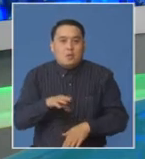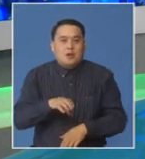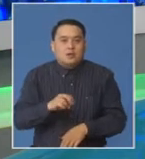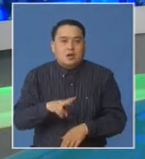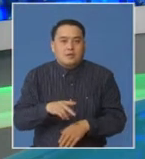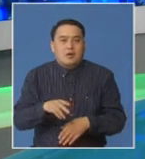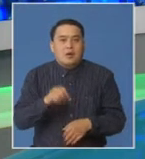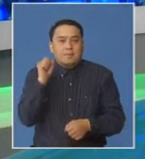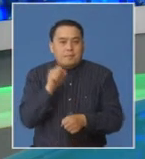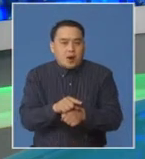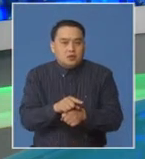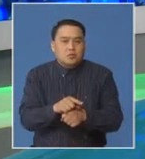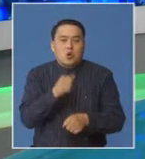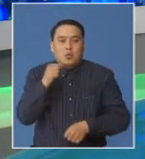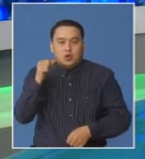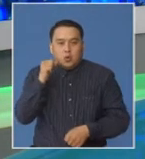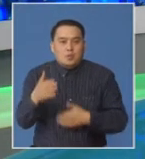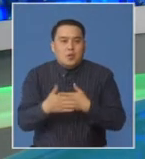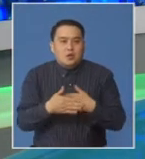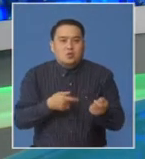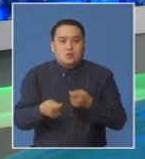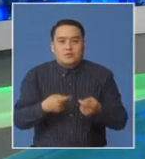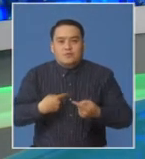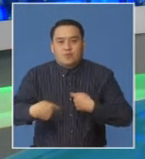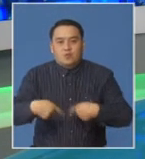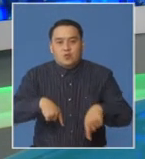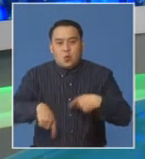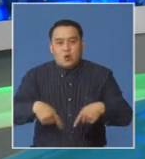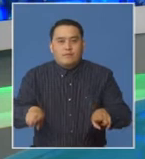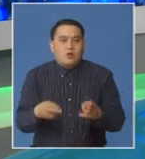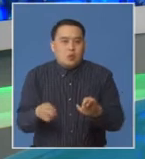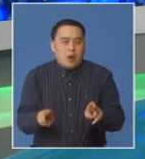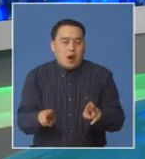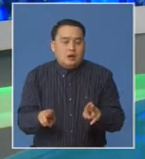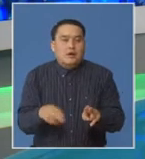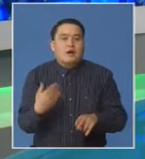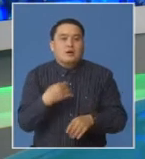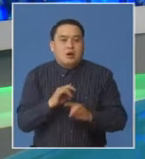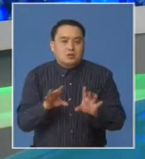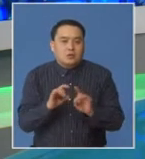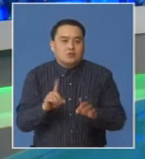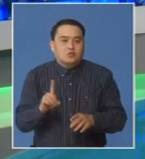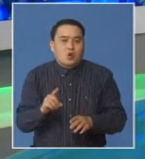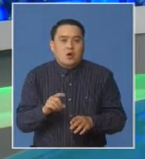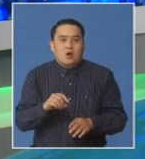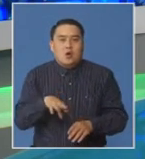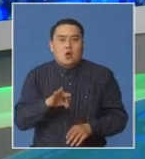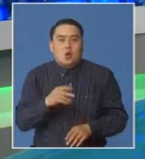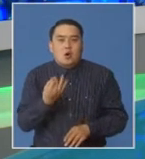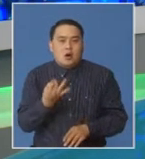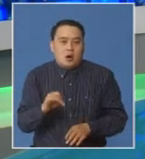Аманды Кабаталова, поставленное в прошлом году перед руководством футбольного клуба. Также стоит отметить, что в этом сезоне